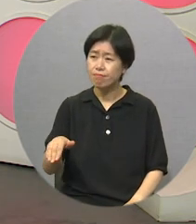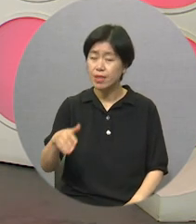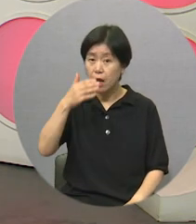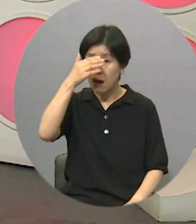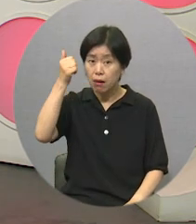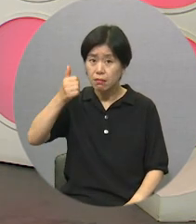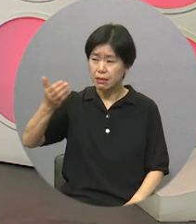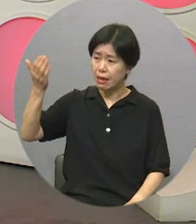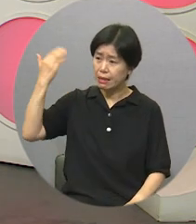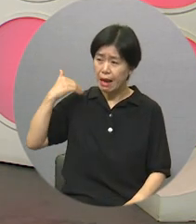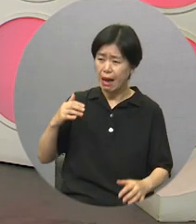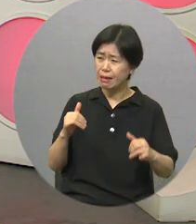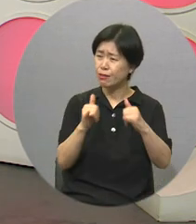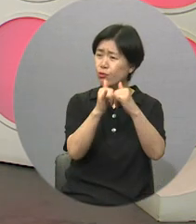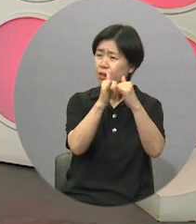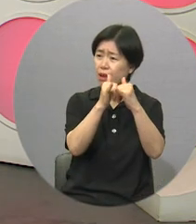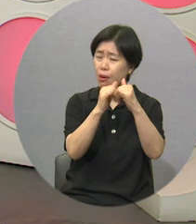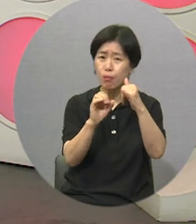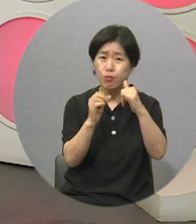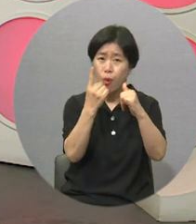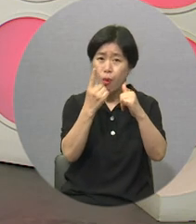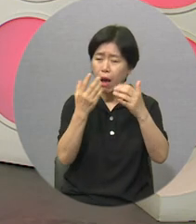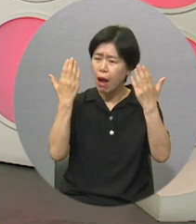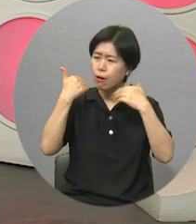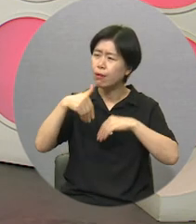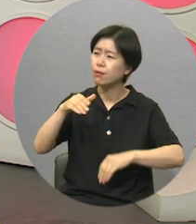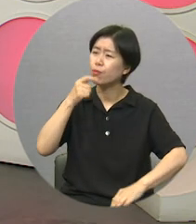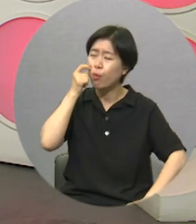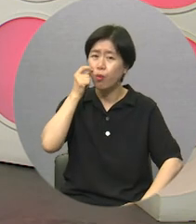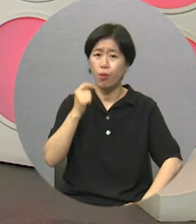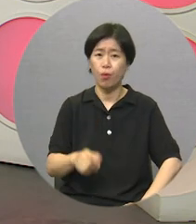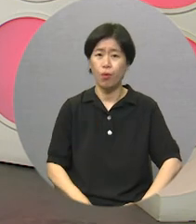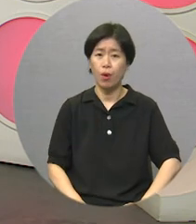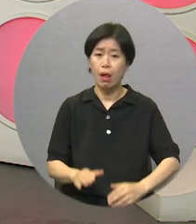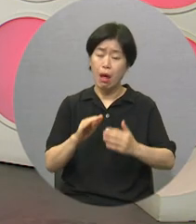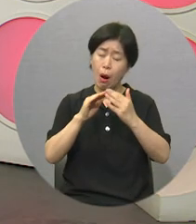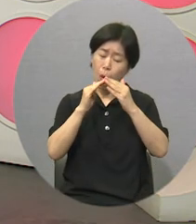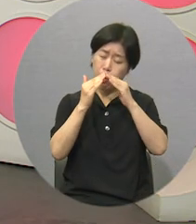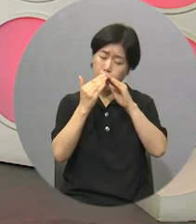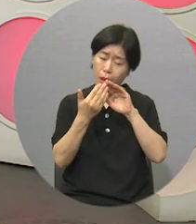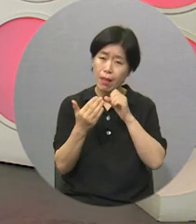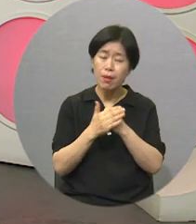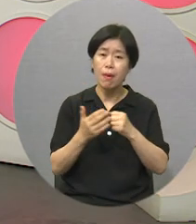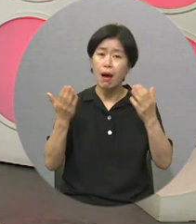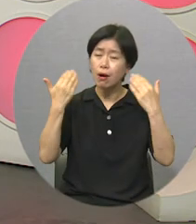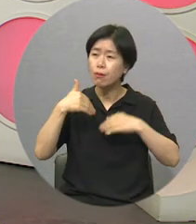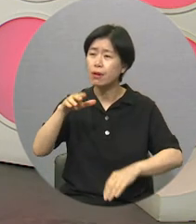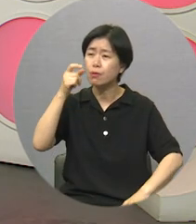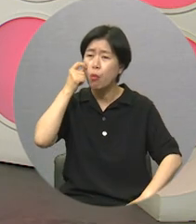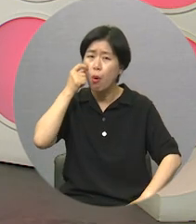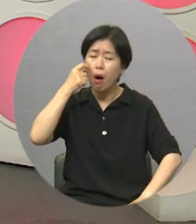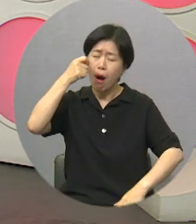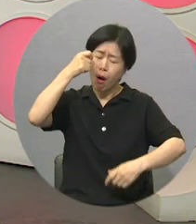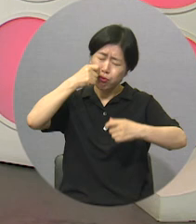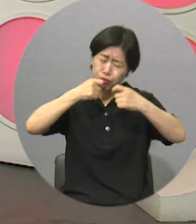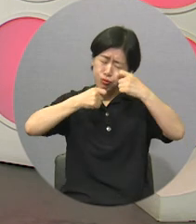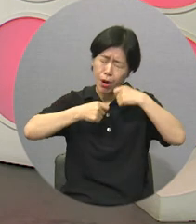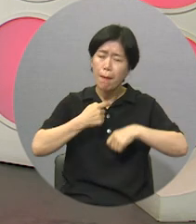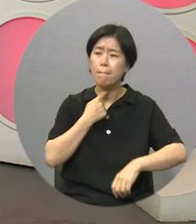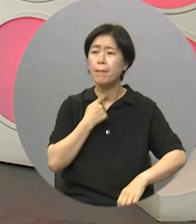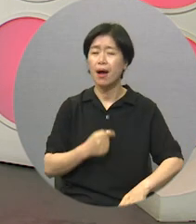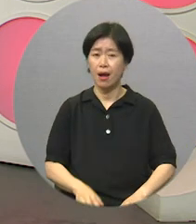할아버지는 전쟁이 끝나고 학교에 가고 싶었지만 너무 가난해서 학교 앞에서 무릎 꿇고 꺼이꺼이